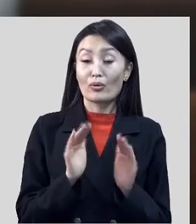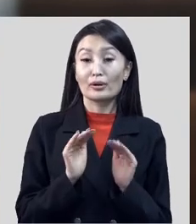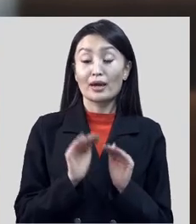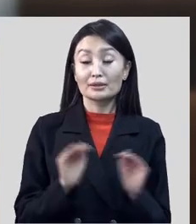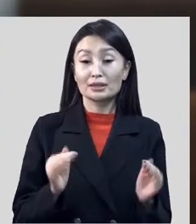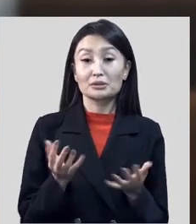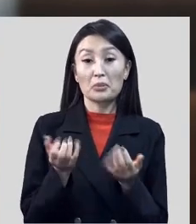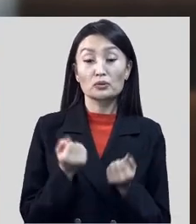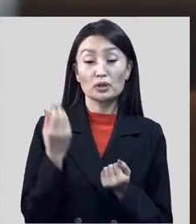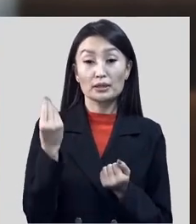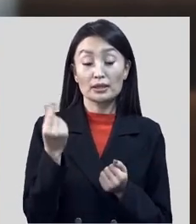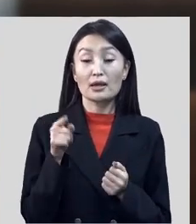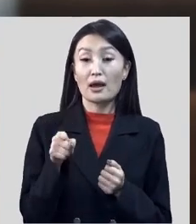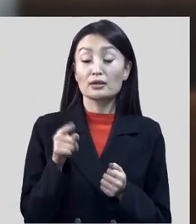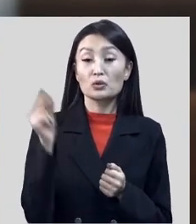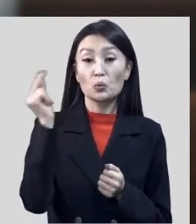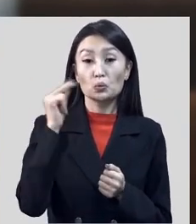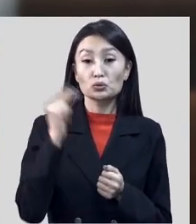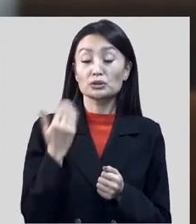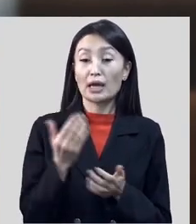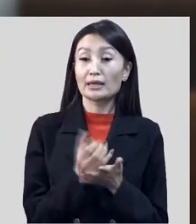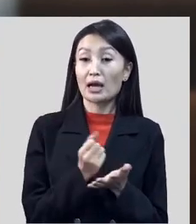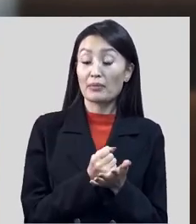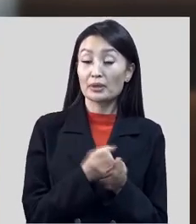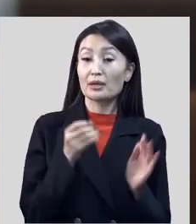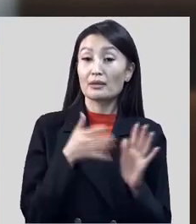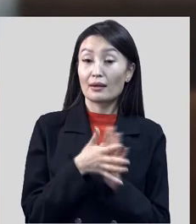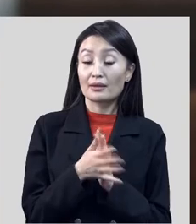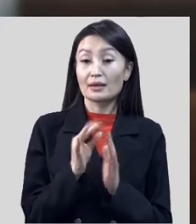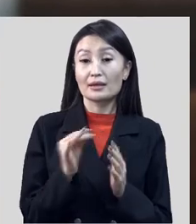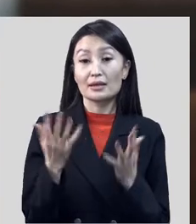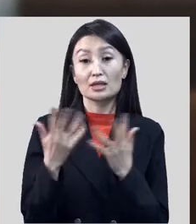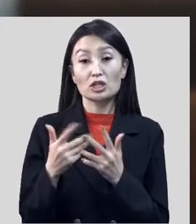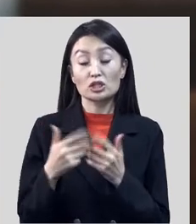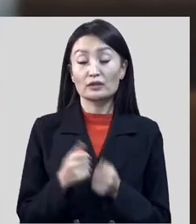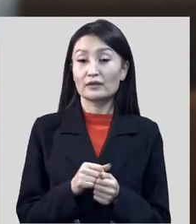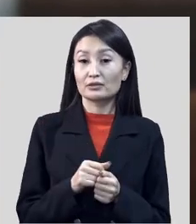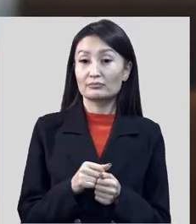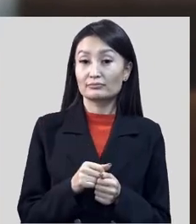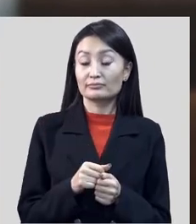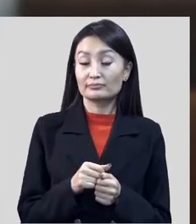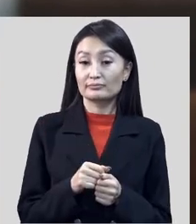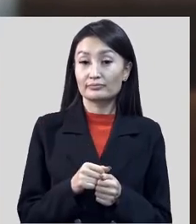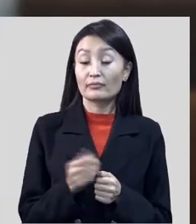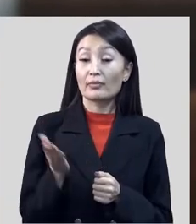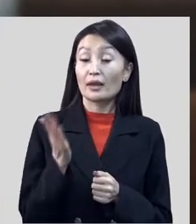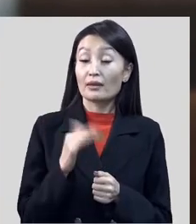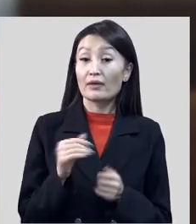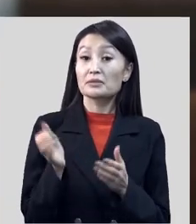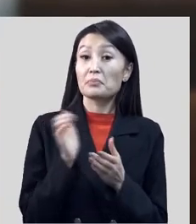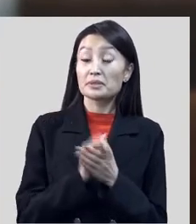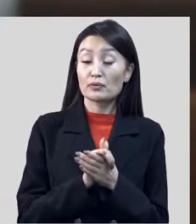получают деньги они учатся их копить тратить и рассчитывать давайте познакомимся